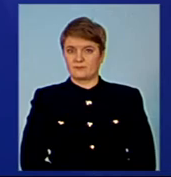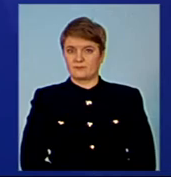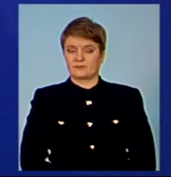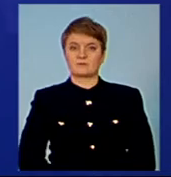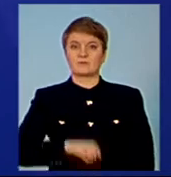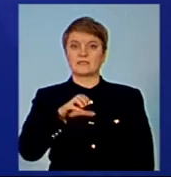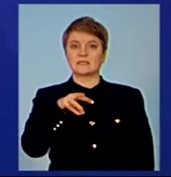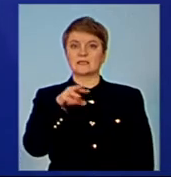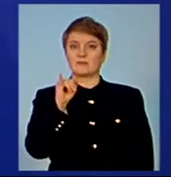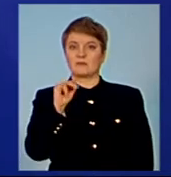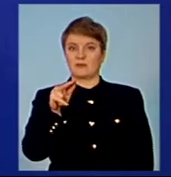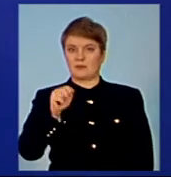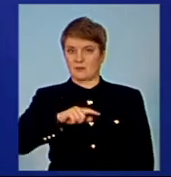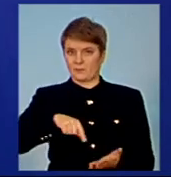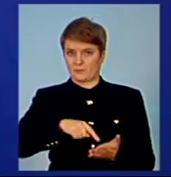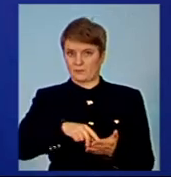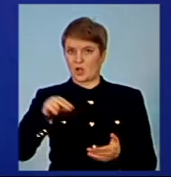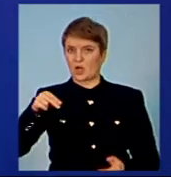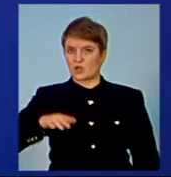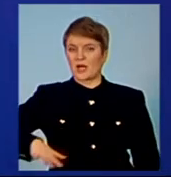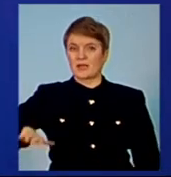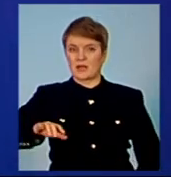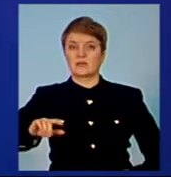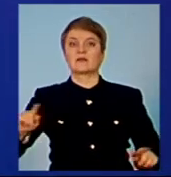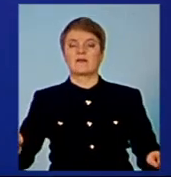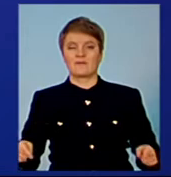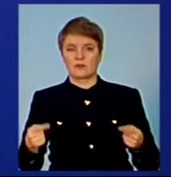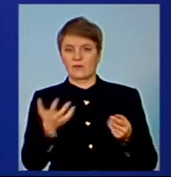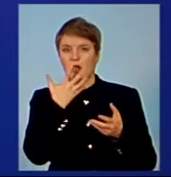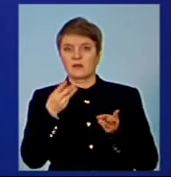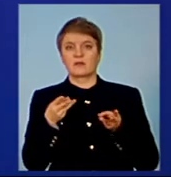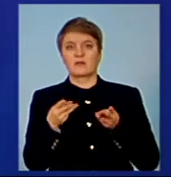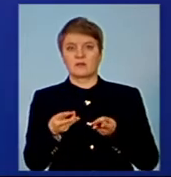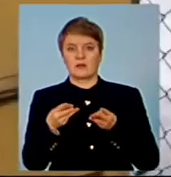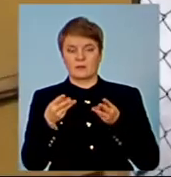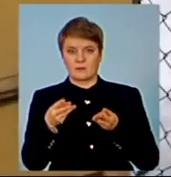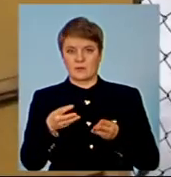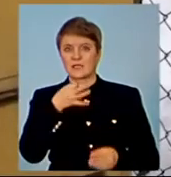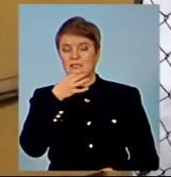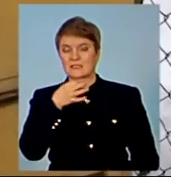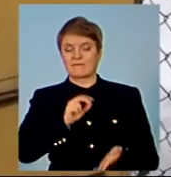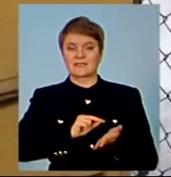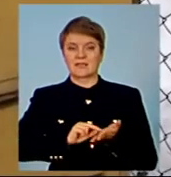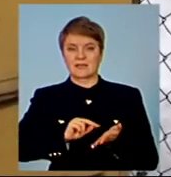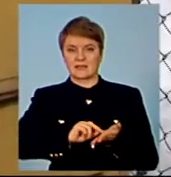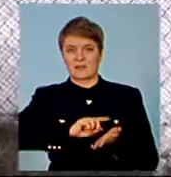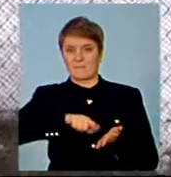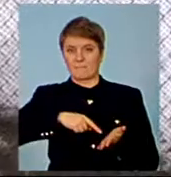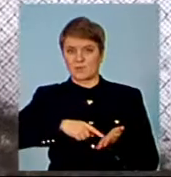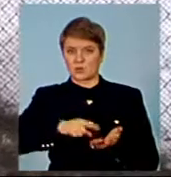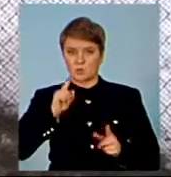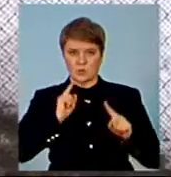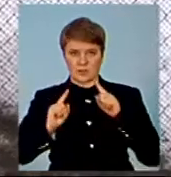Сміла на Черкащині знову з теплом. Міські котельні відновили роботу, повідомив новинам на першому секретар міської ради Костянтин